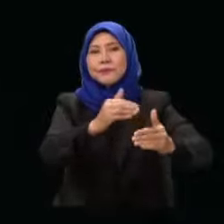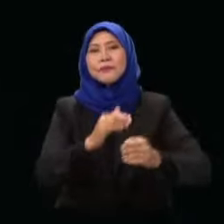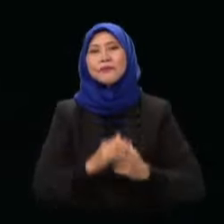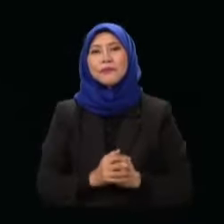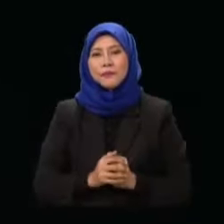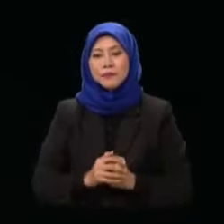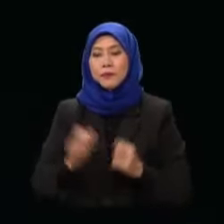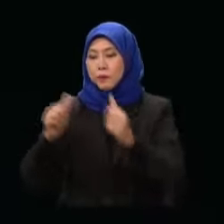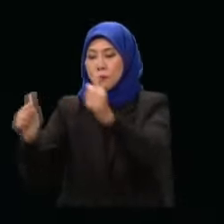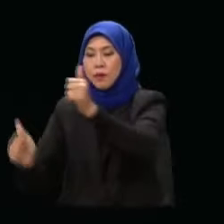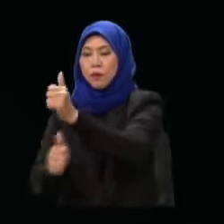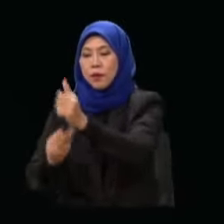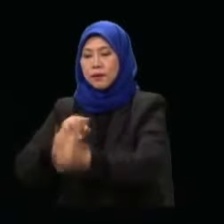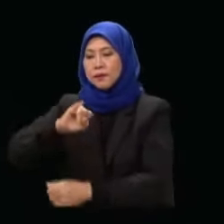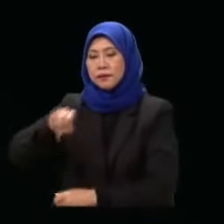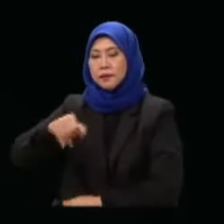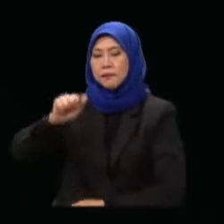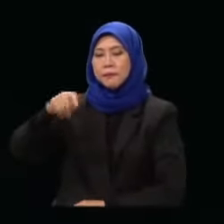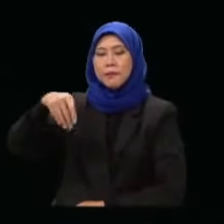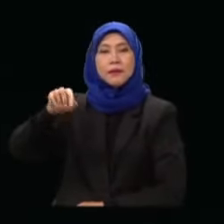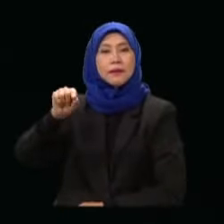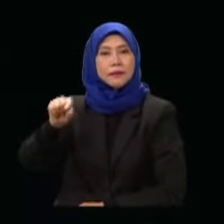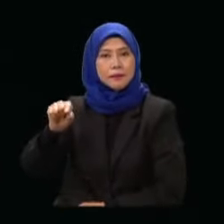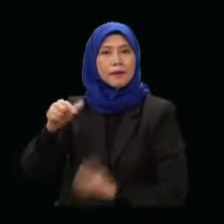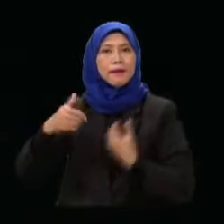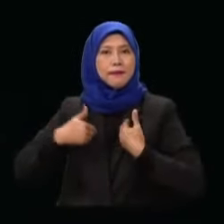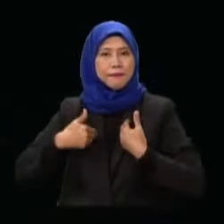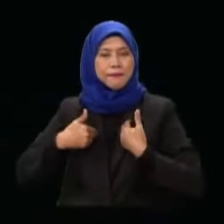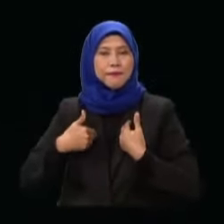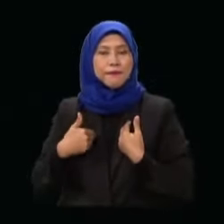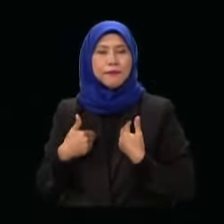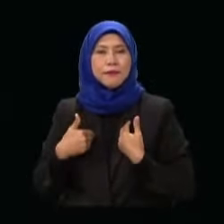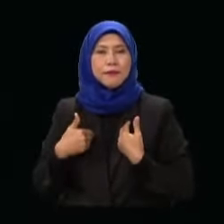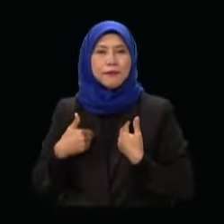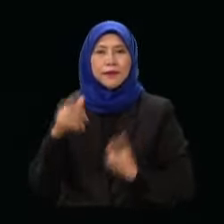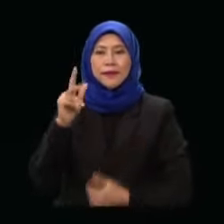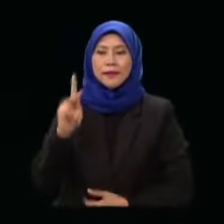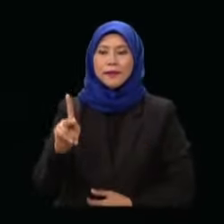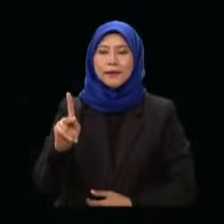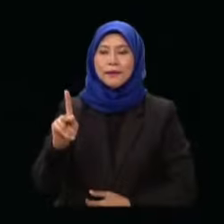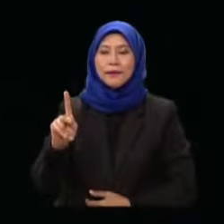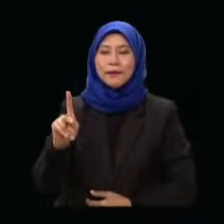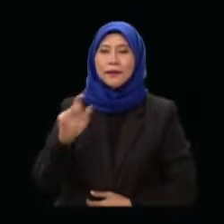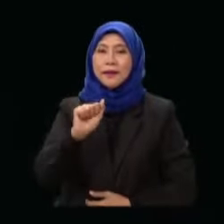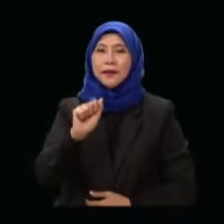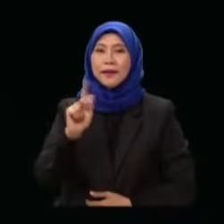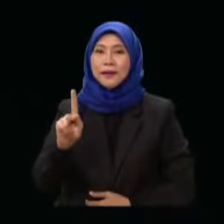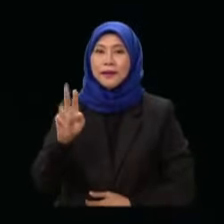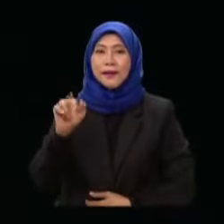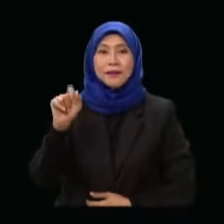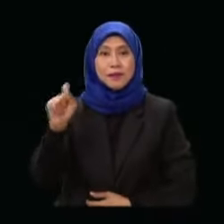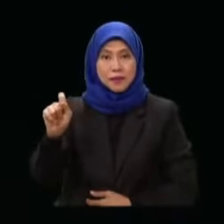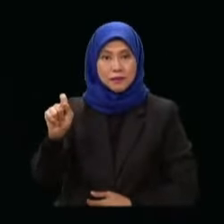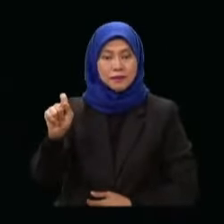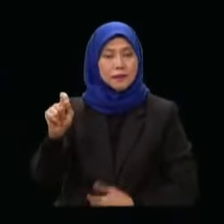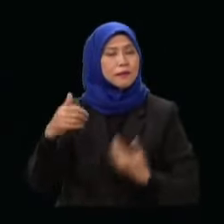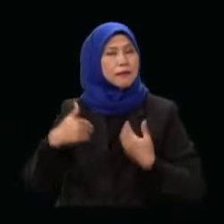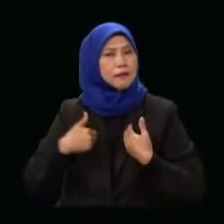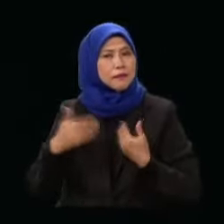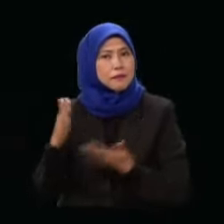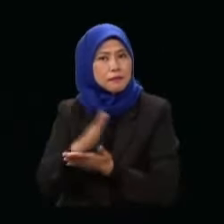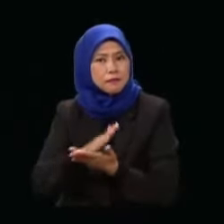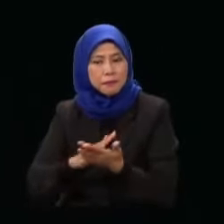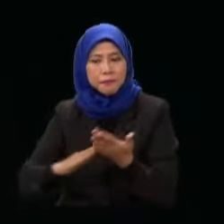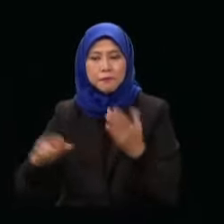kalau dibawa chevening eh kita Aduh kanal kita deviardi tadi diantara masyarakat kita